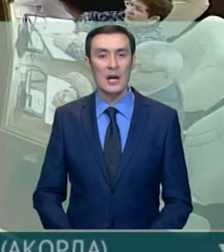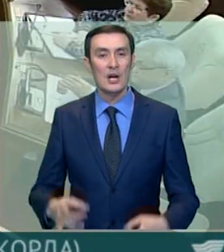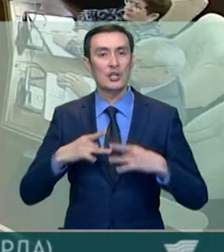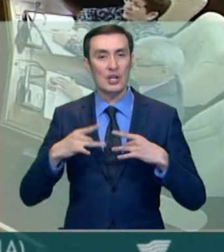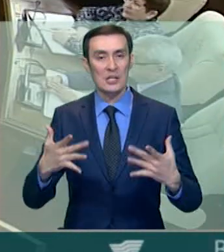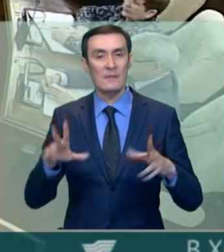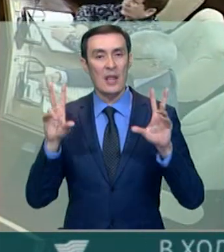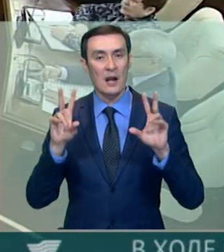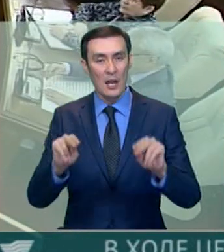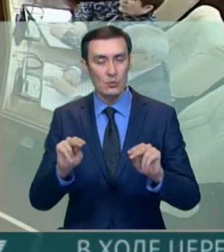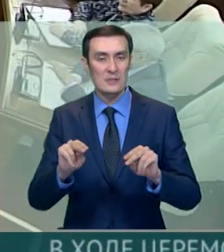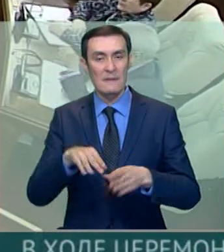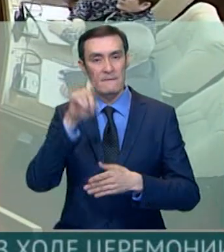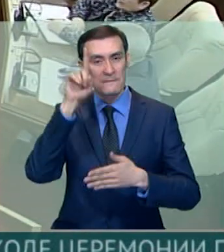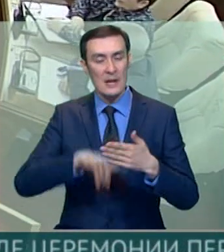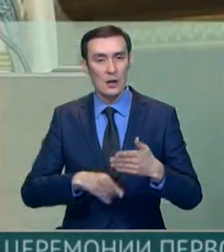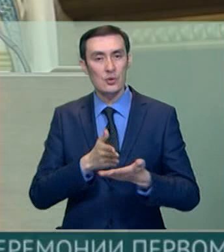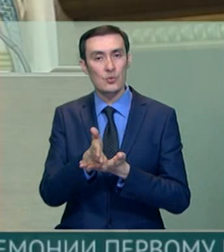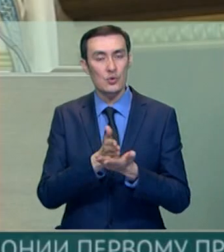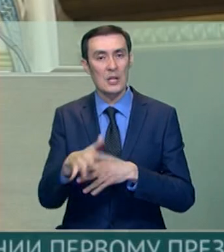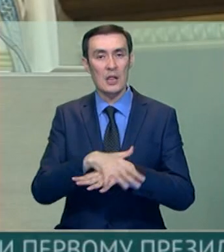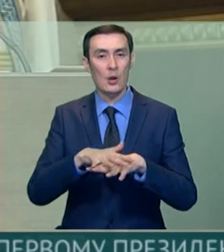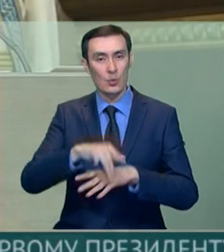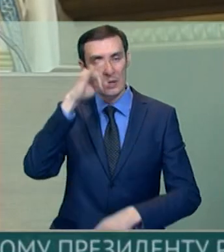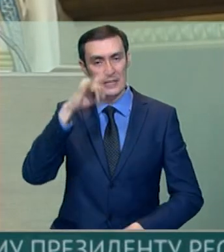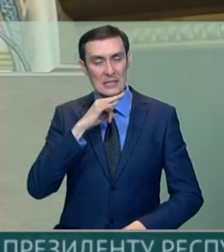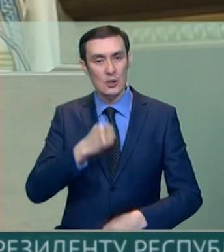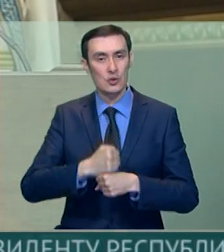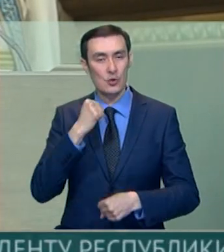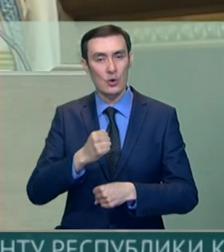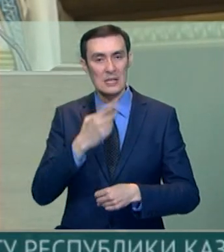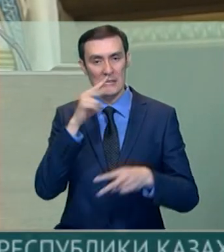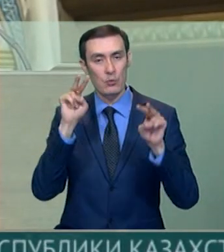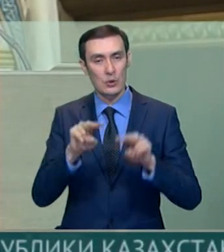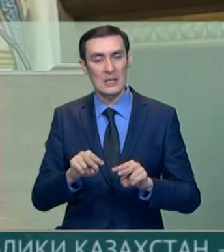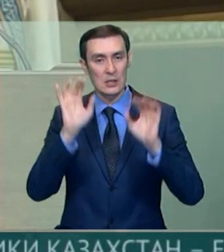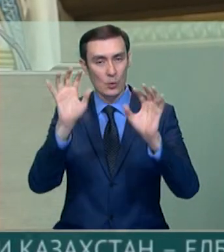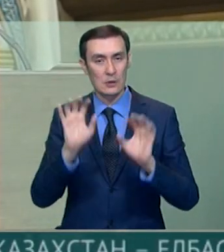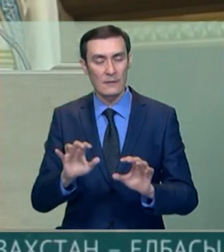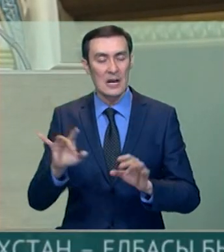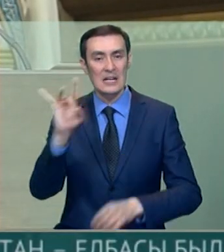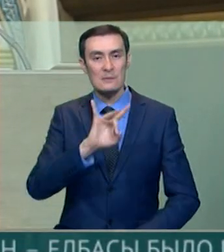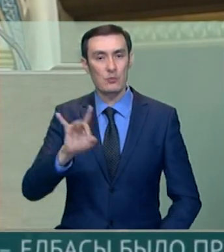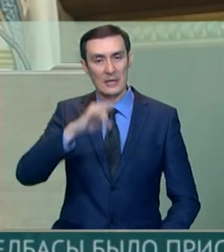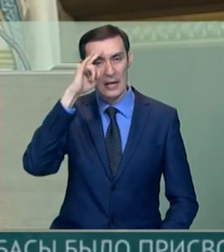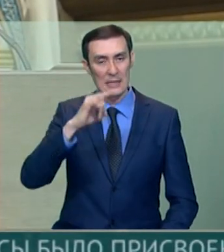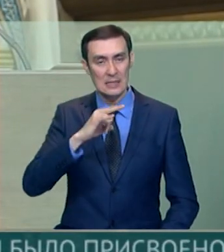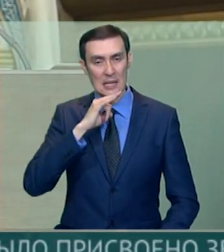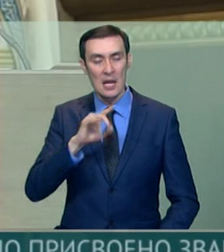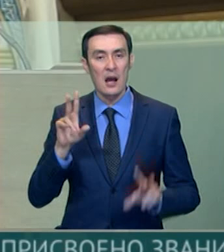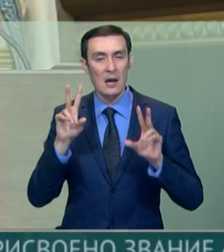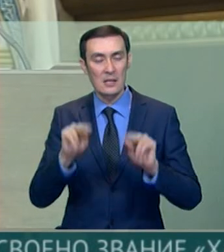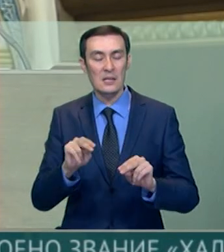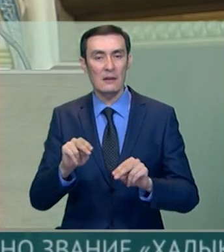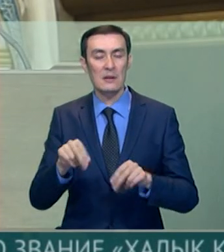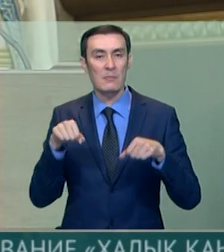Торжественно клянусь верно служить народу Казахстана, строго следовать Конституции и законам Республики Казахстан, гарантировать права